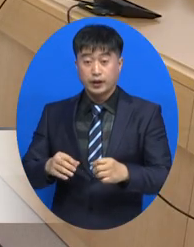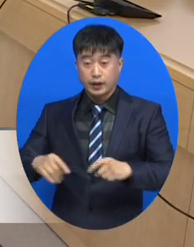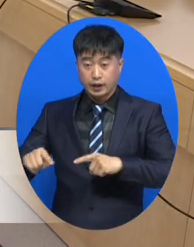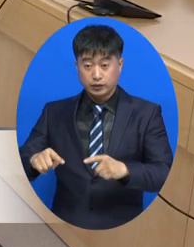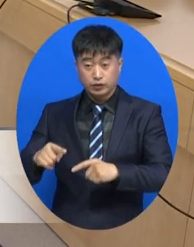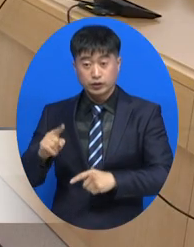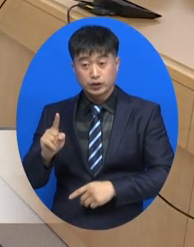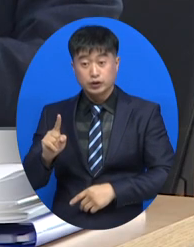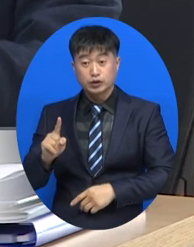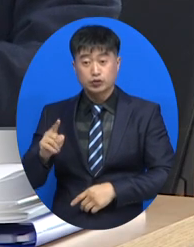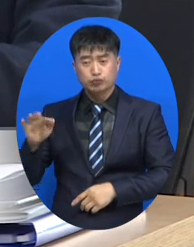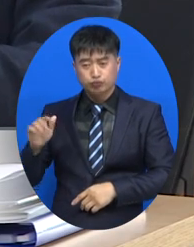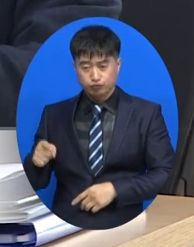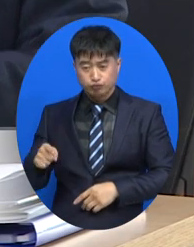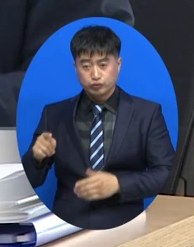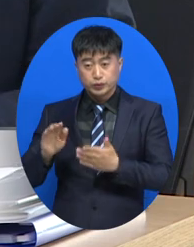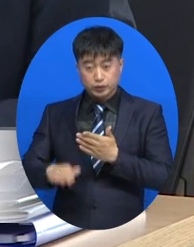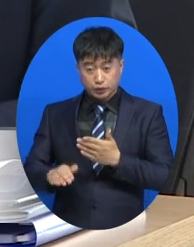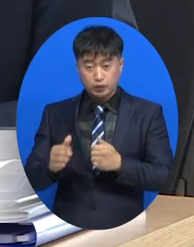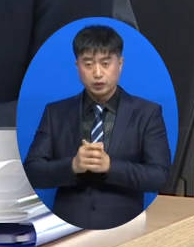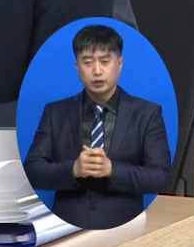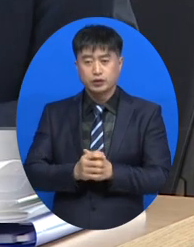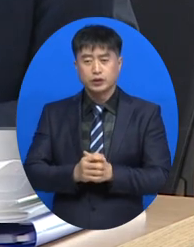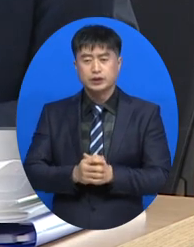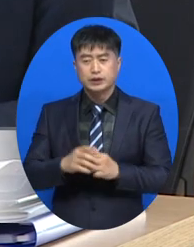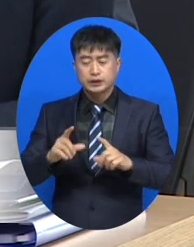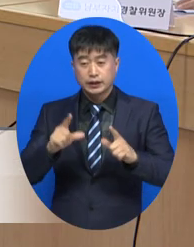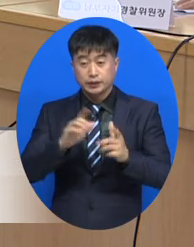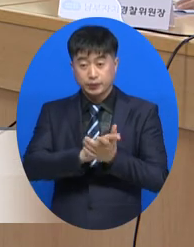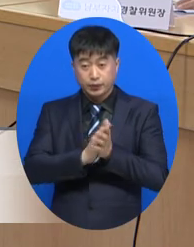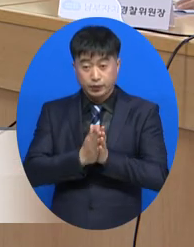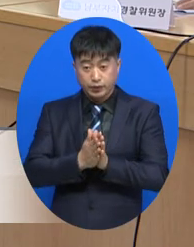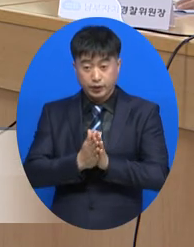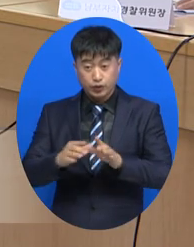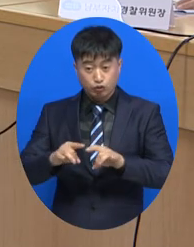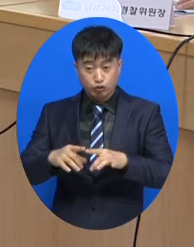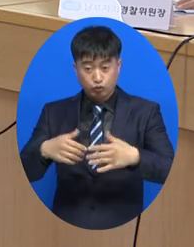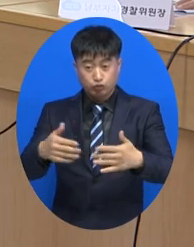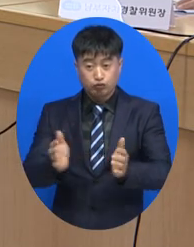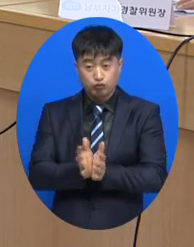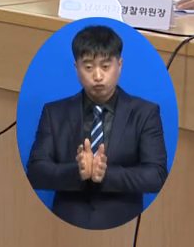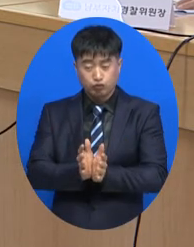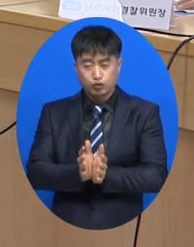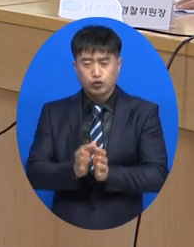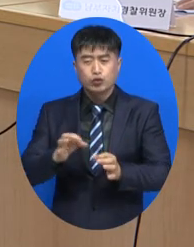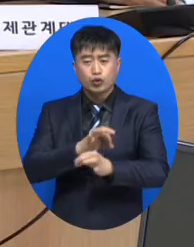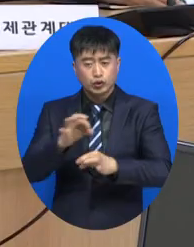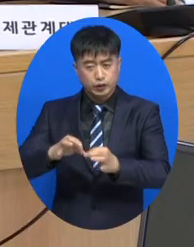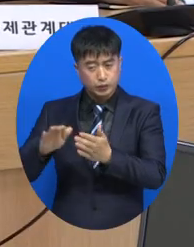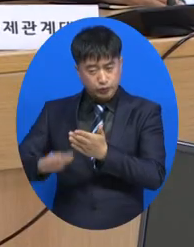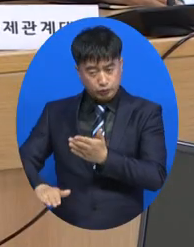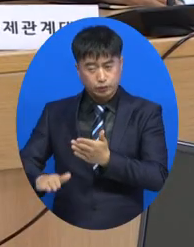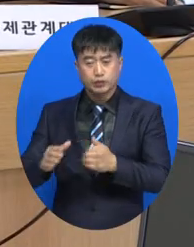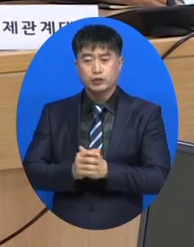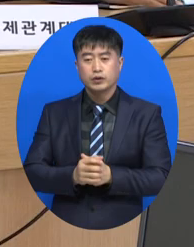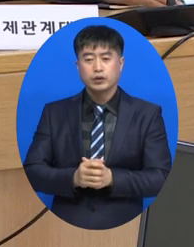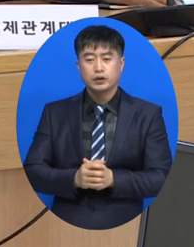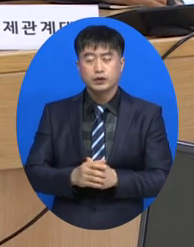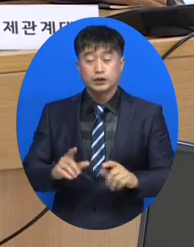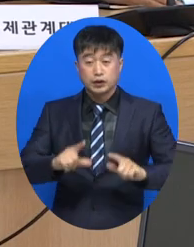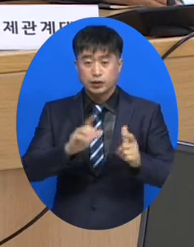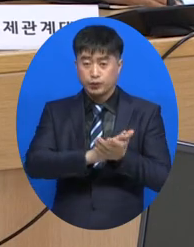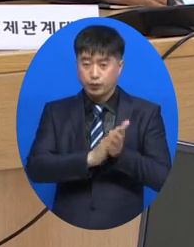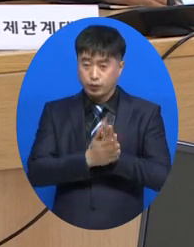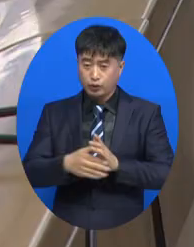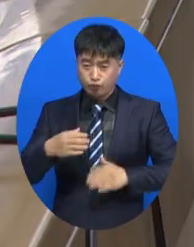1부지사 소관이던 환경국은 기후환경에너지국으로 개편해 경제부지사 쪽으로 설계했는데 기후위기